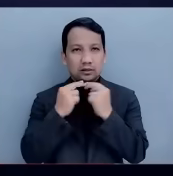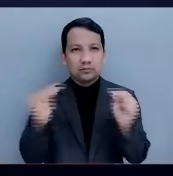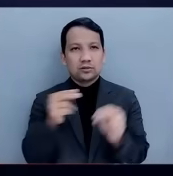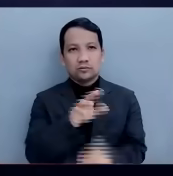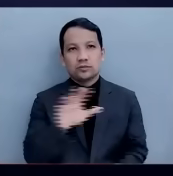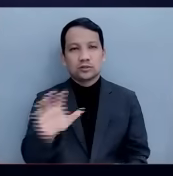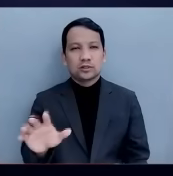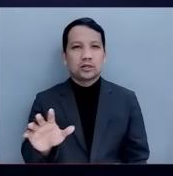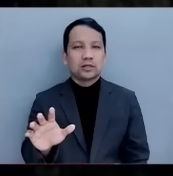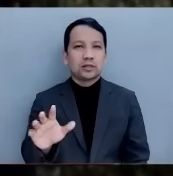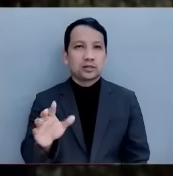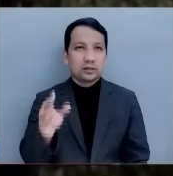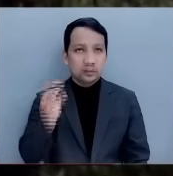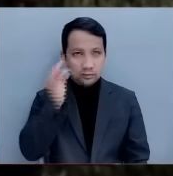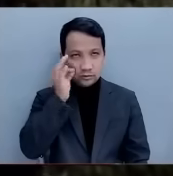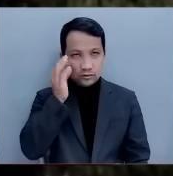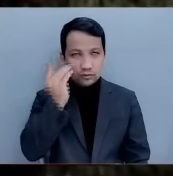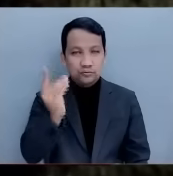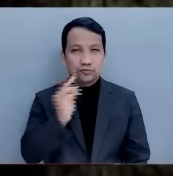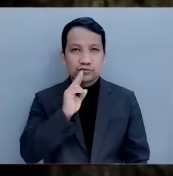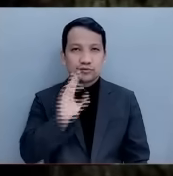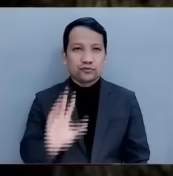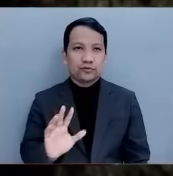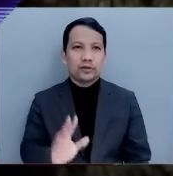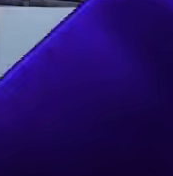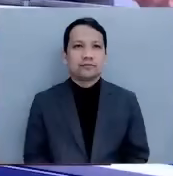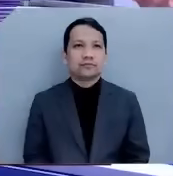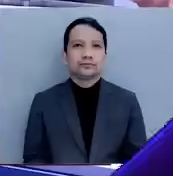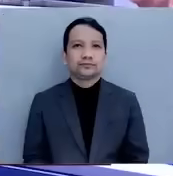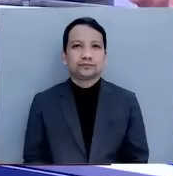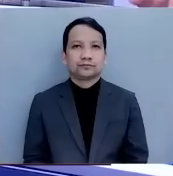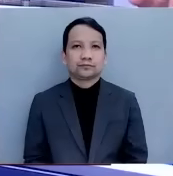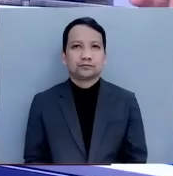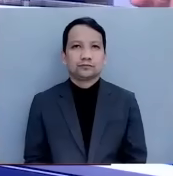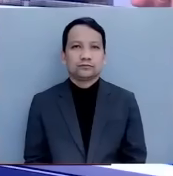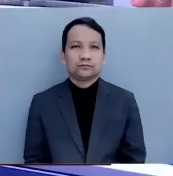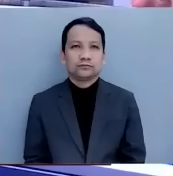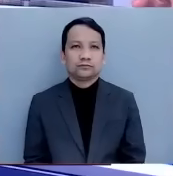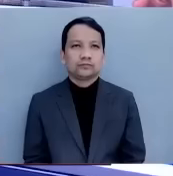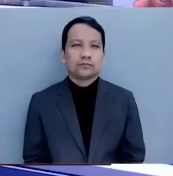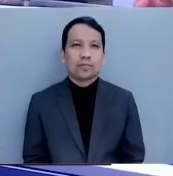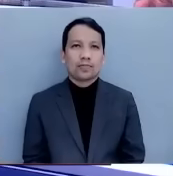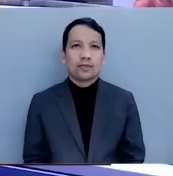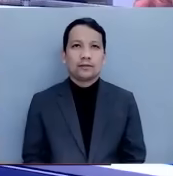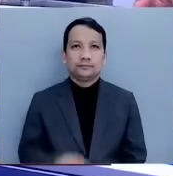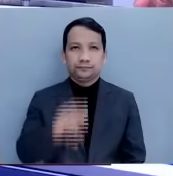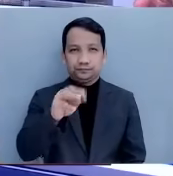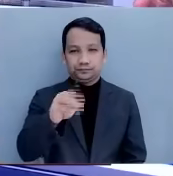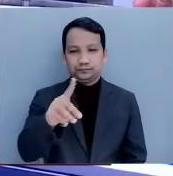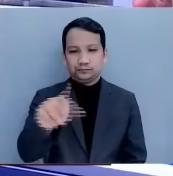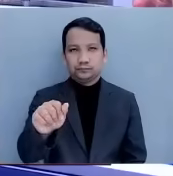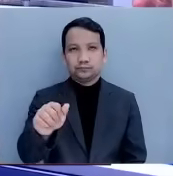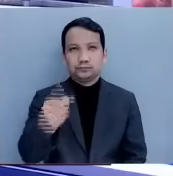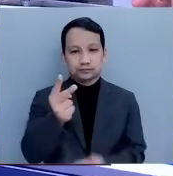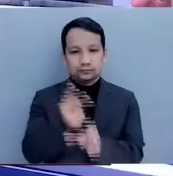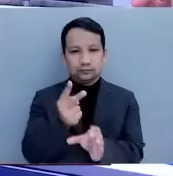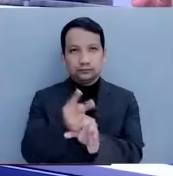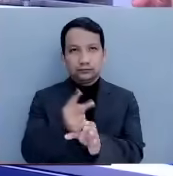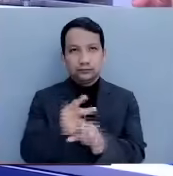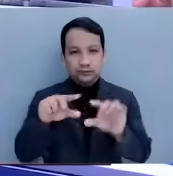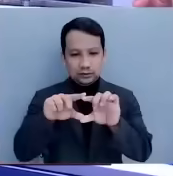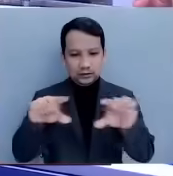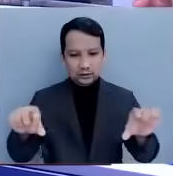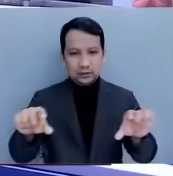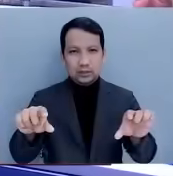sa Frontline, Faith Del Mundo, News 5. Naabiso ng MMDA ang isang van na dinikitan ng sticker